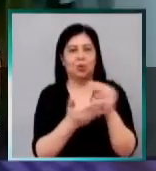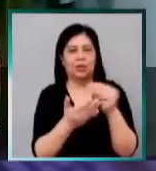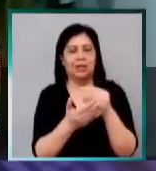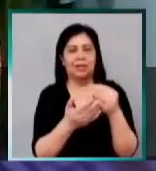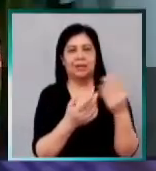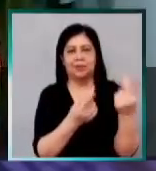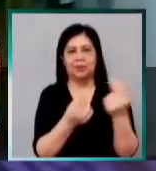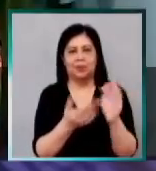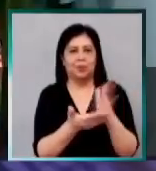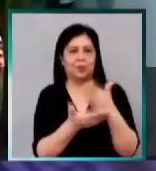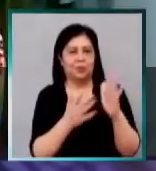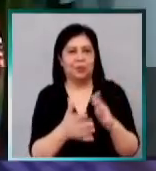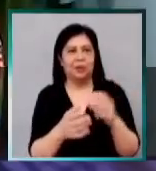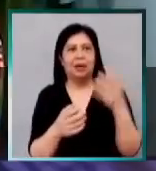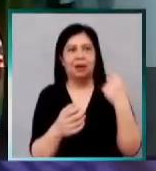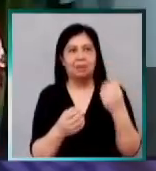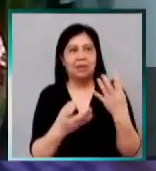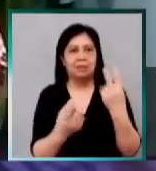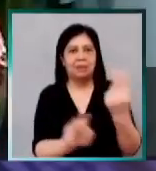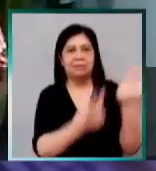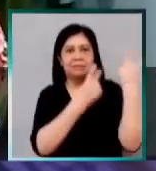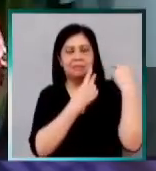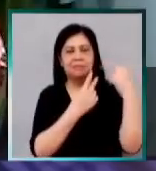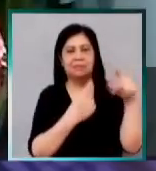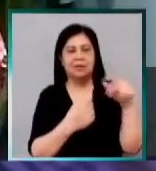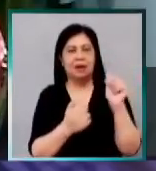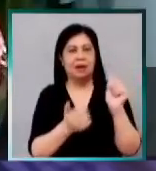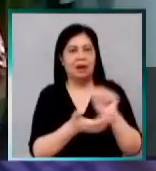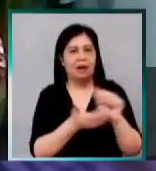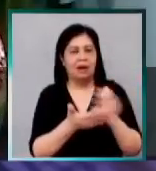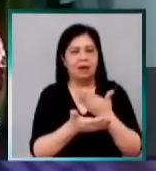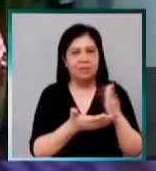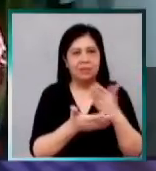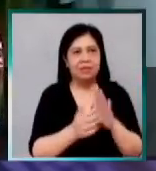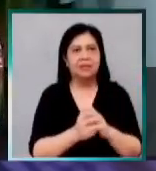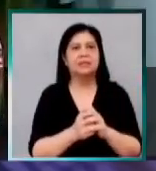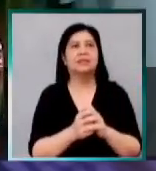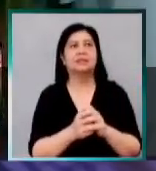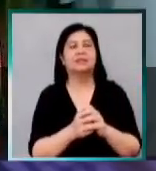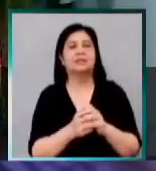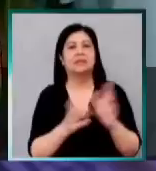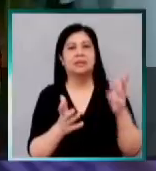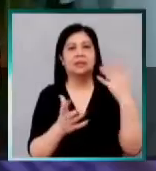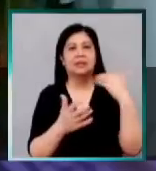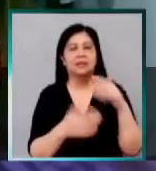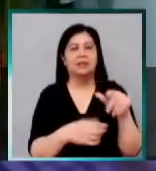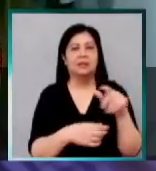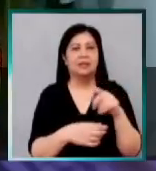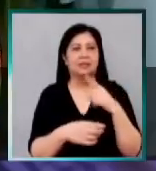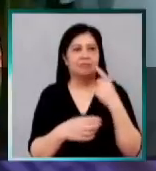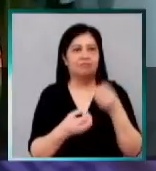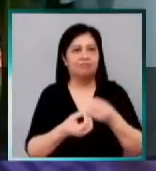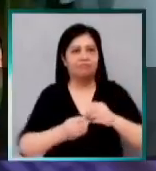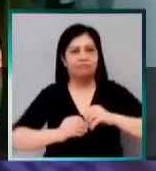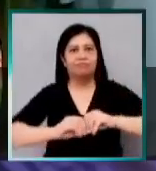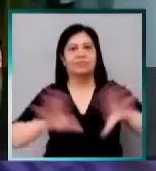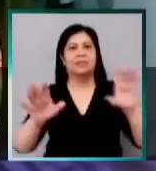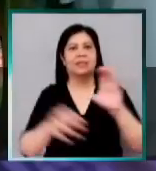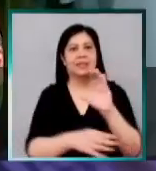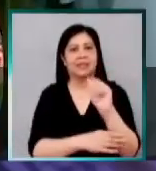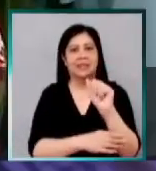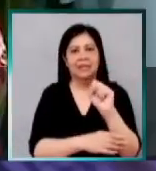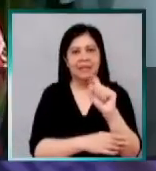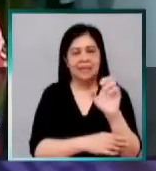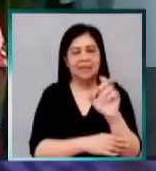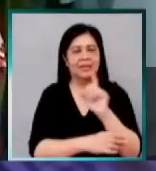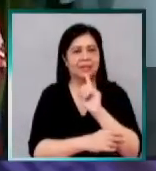queer artists or yung mga women artists, non-binary artists, nag-release sila on cassette tapes talaga. Kasi